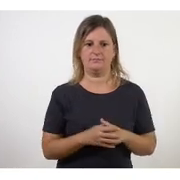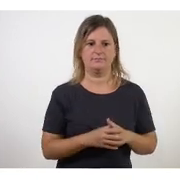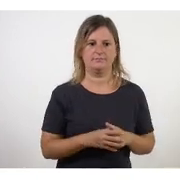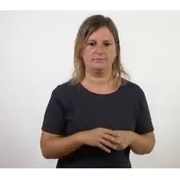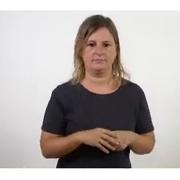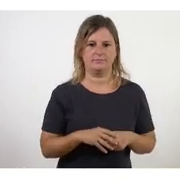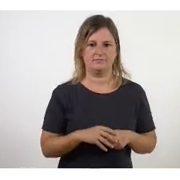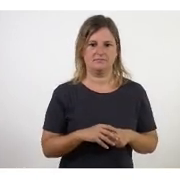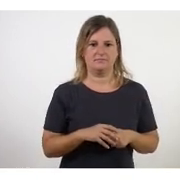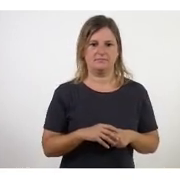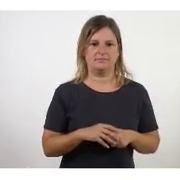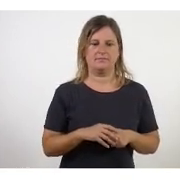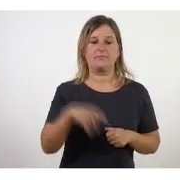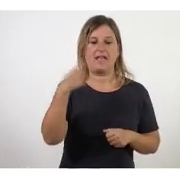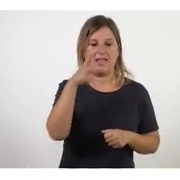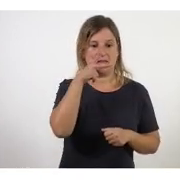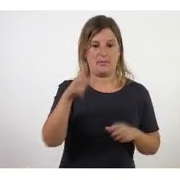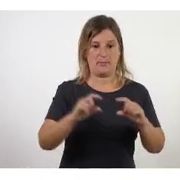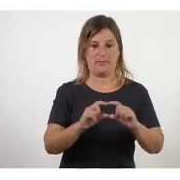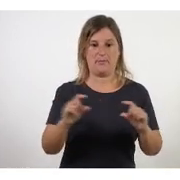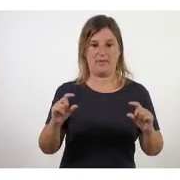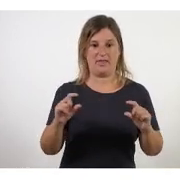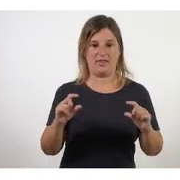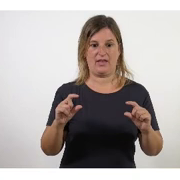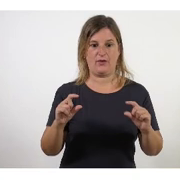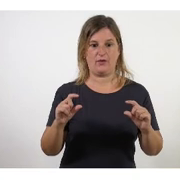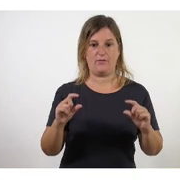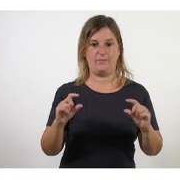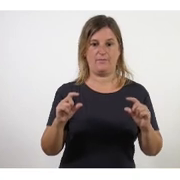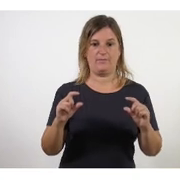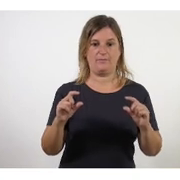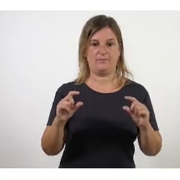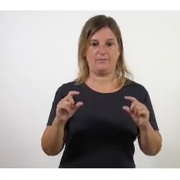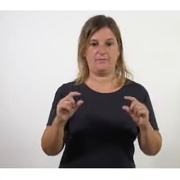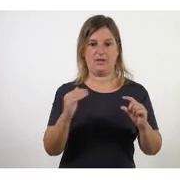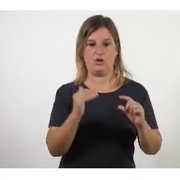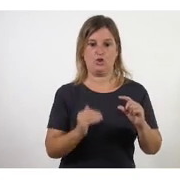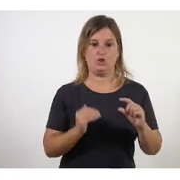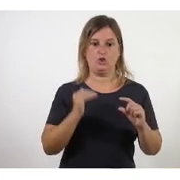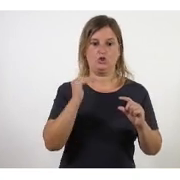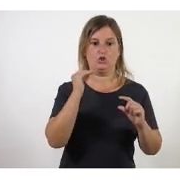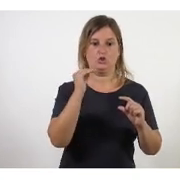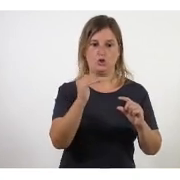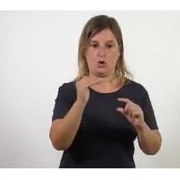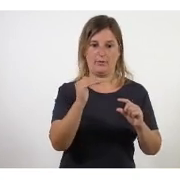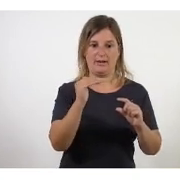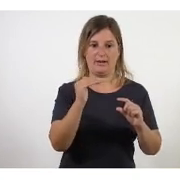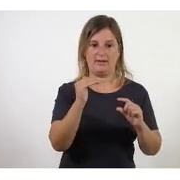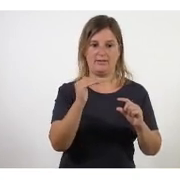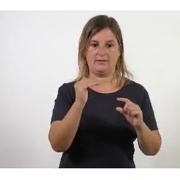fet. Tenim la capa de vídeo, anem a la segona capa, la de, que està a sobre, justament a sobre,